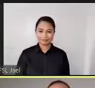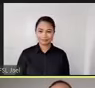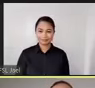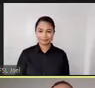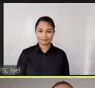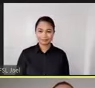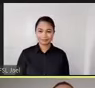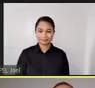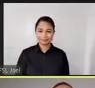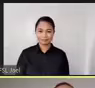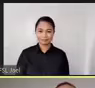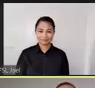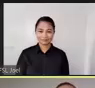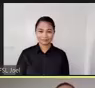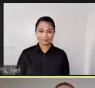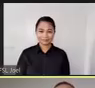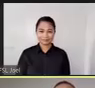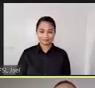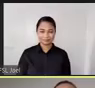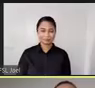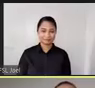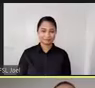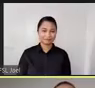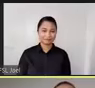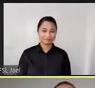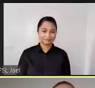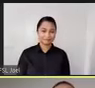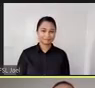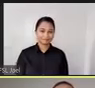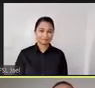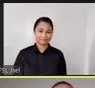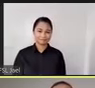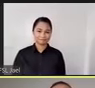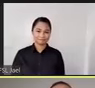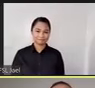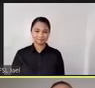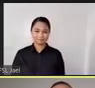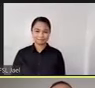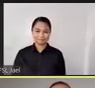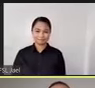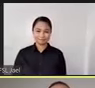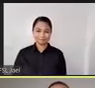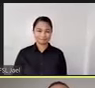Bata pa lang ako, may teacher na ako, so nasubaybayan ko mismo yung kahirapan. Sabi ko,